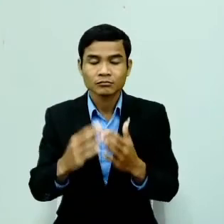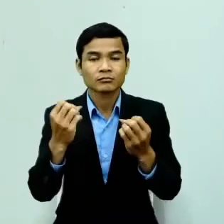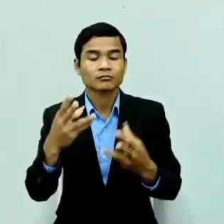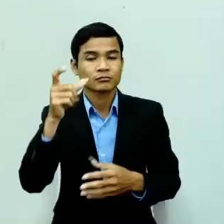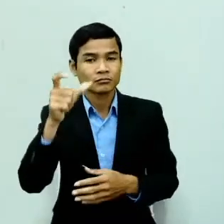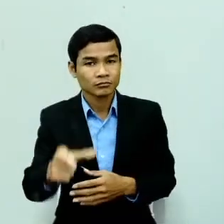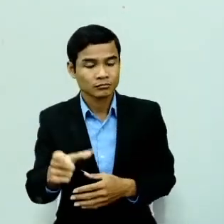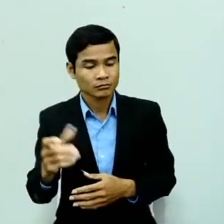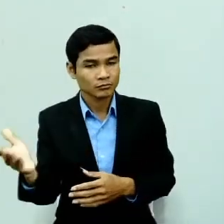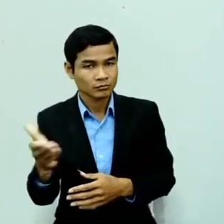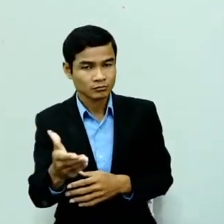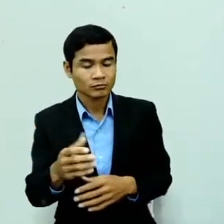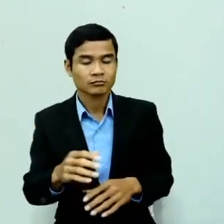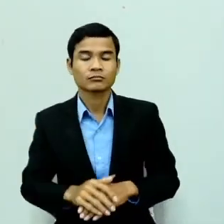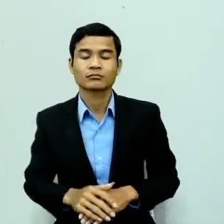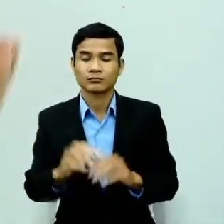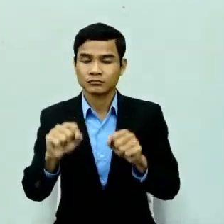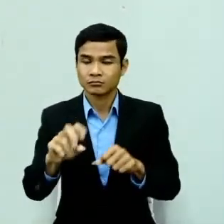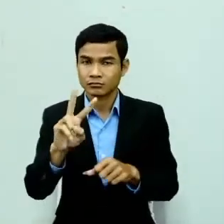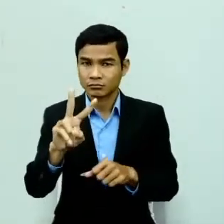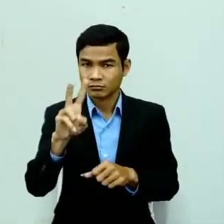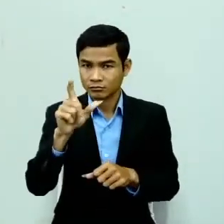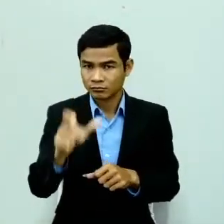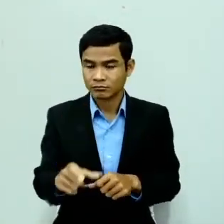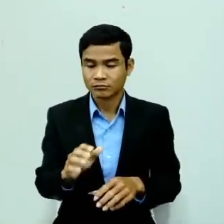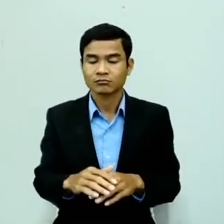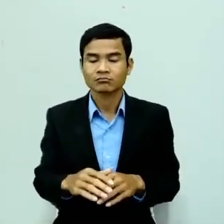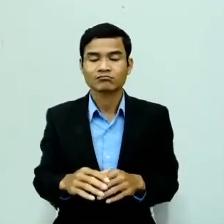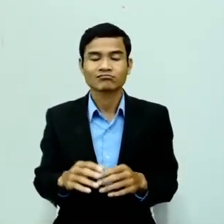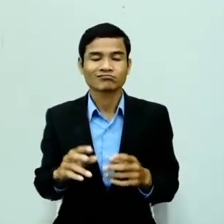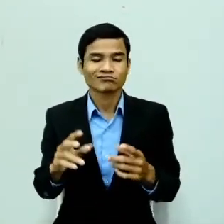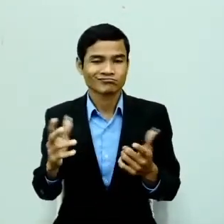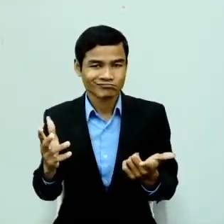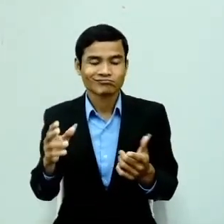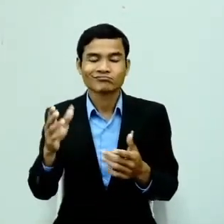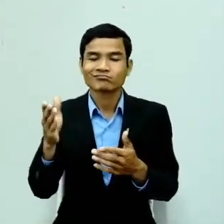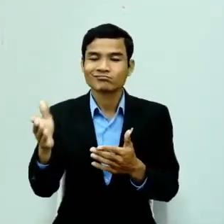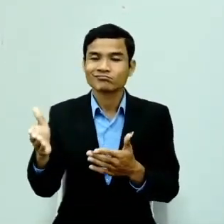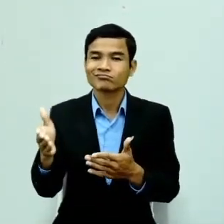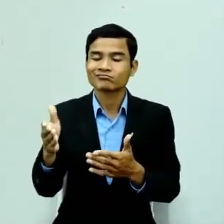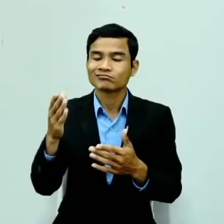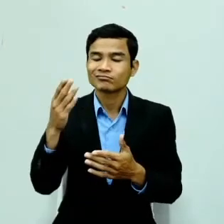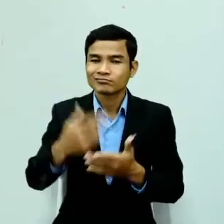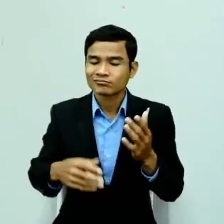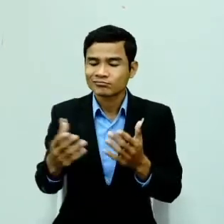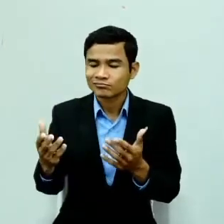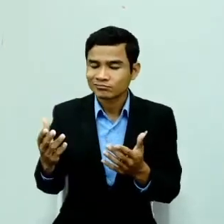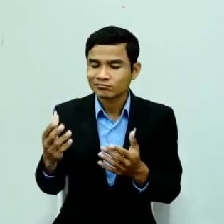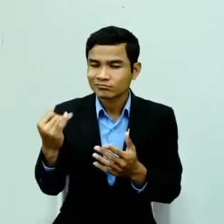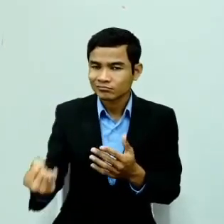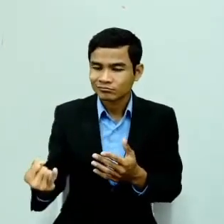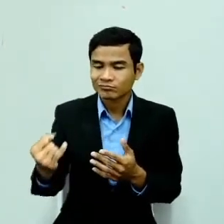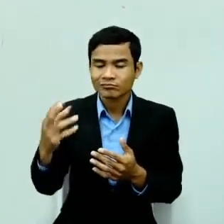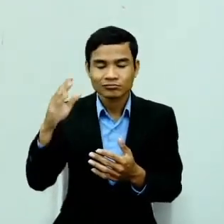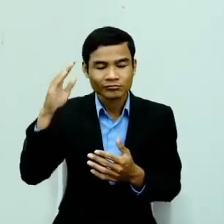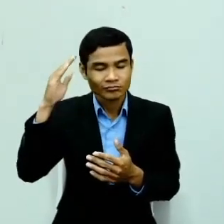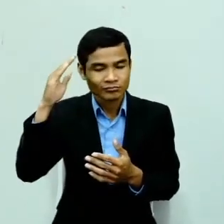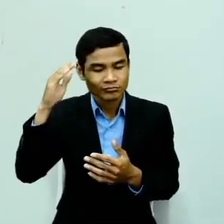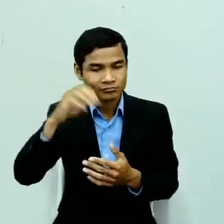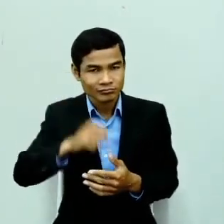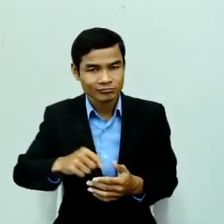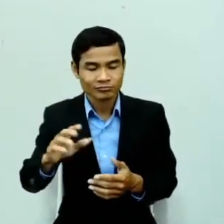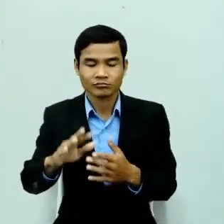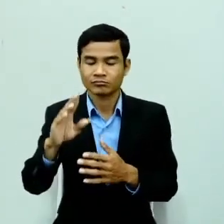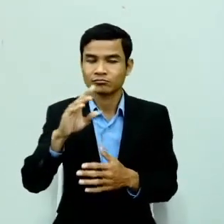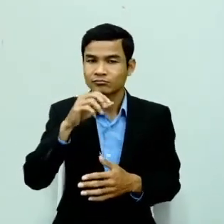con chả pin nè cứ manu quan ấy giang mấy khmer được có chả manu chả